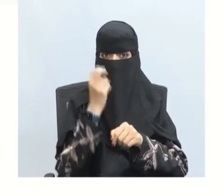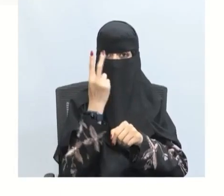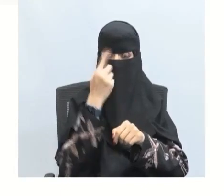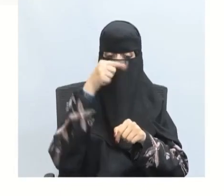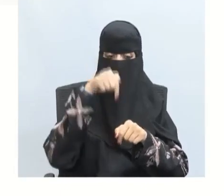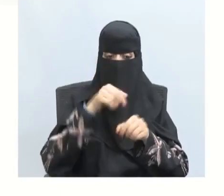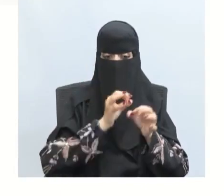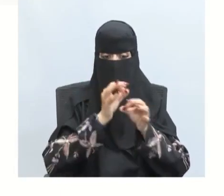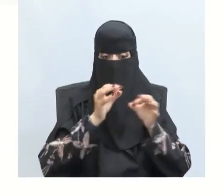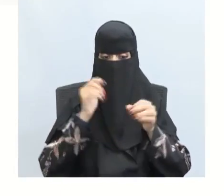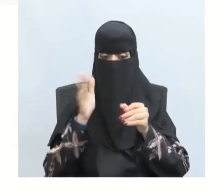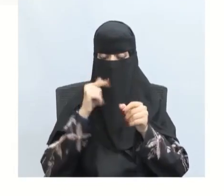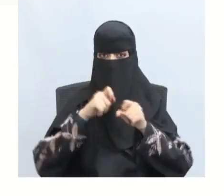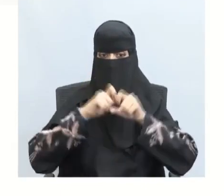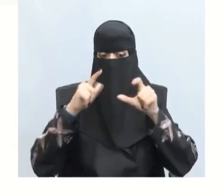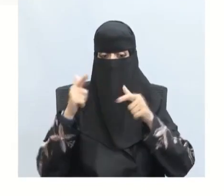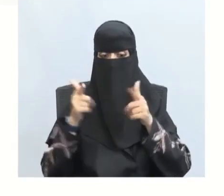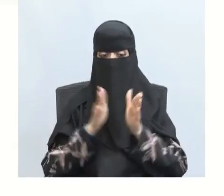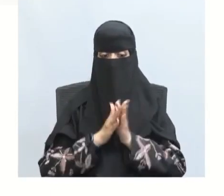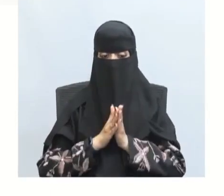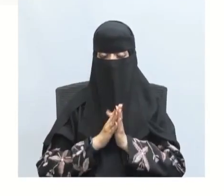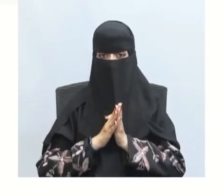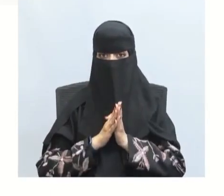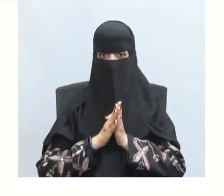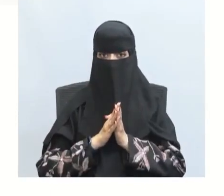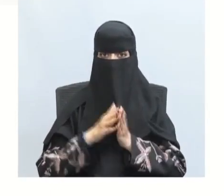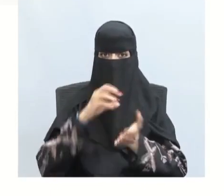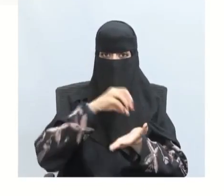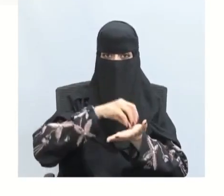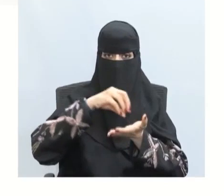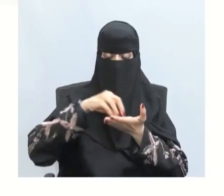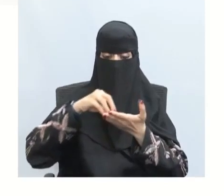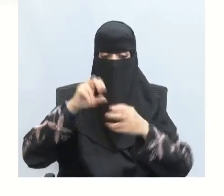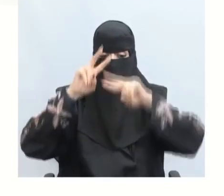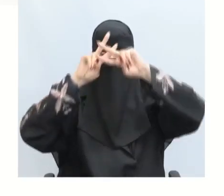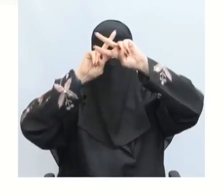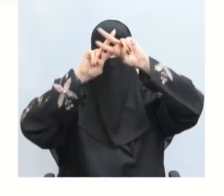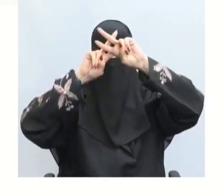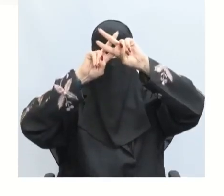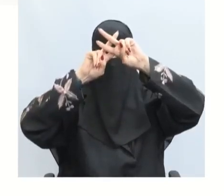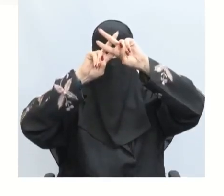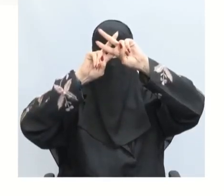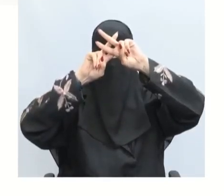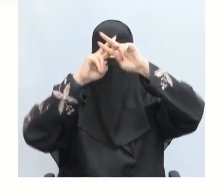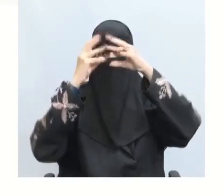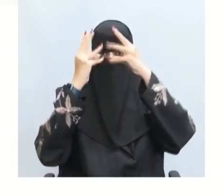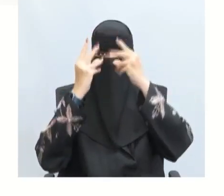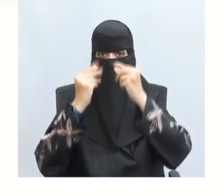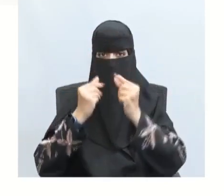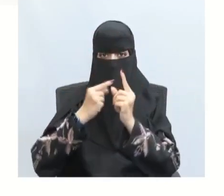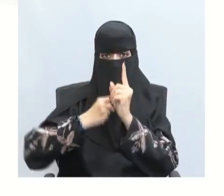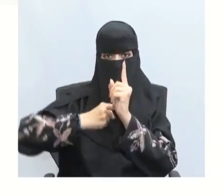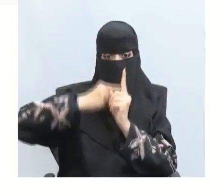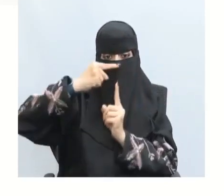مخطط اتش ار او ار اتش الذي يوضح مواضع النجوم